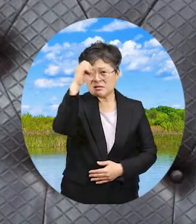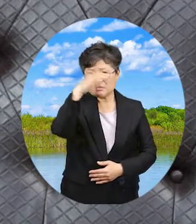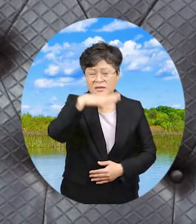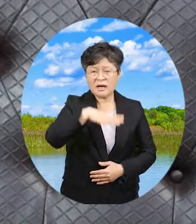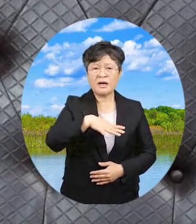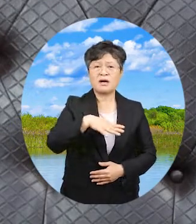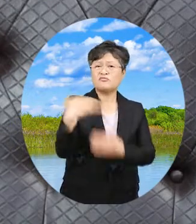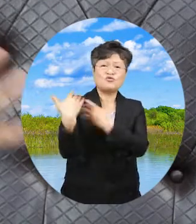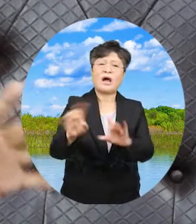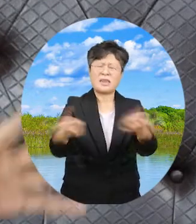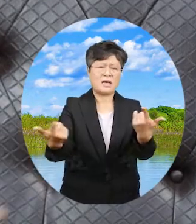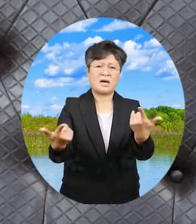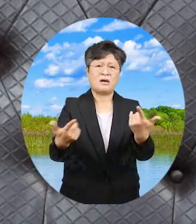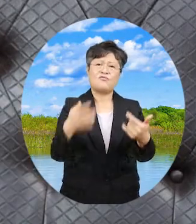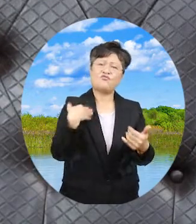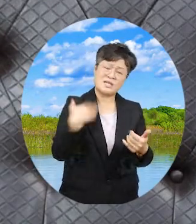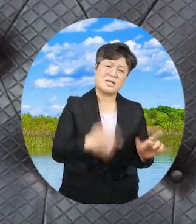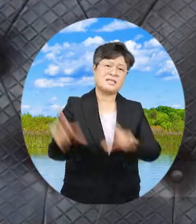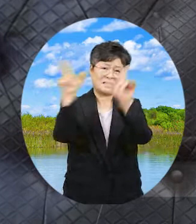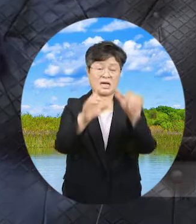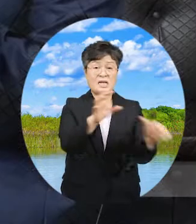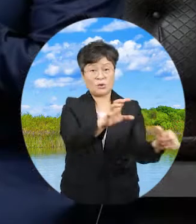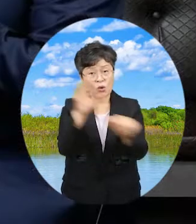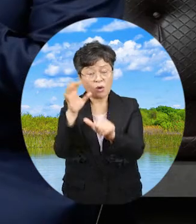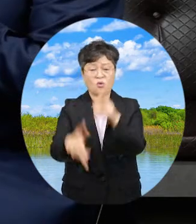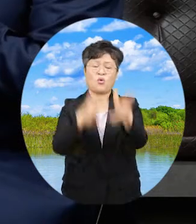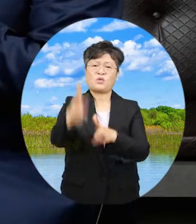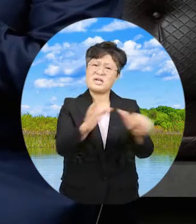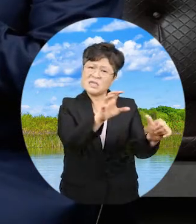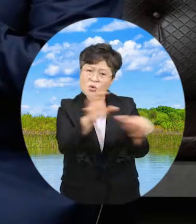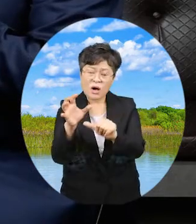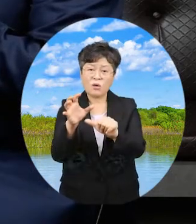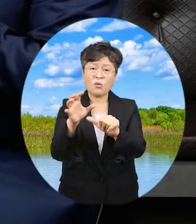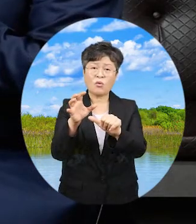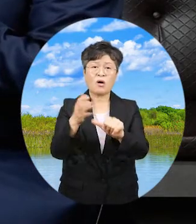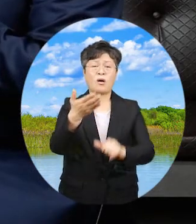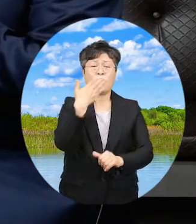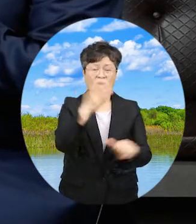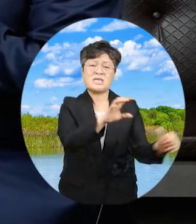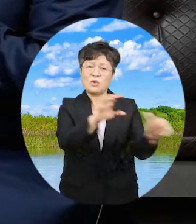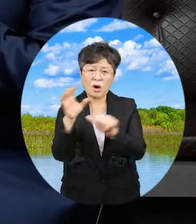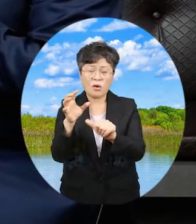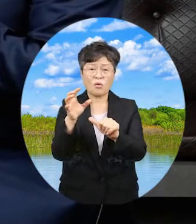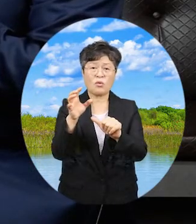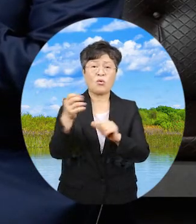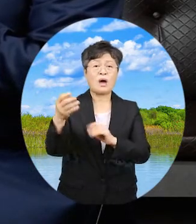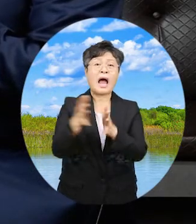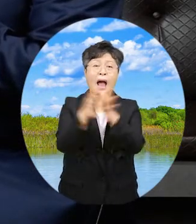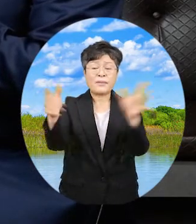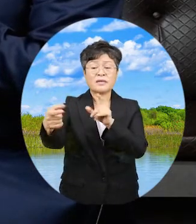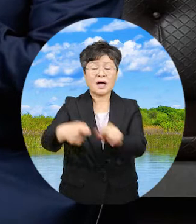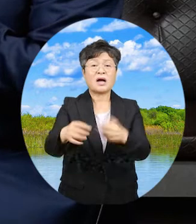끊임없이 그것이 어떻게 되냐면 이제 정원화되고 공원화된다. 정원화되고 공원화된다라고 하는 거는 인간의 관점에서 편리성은